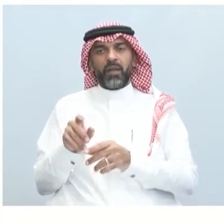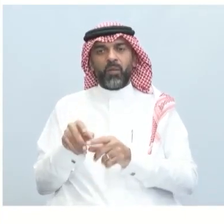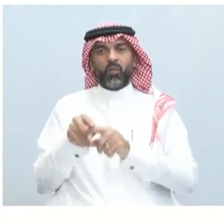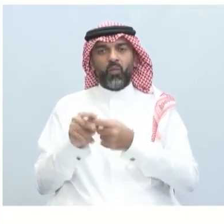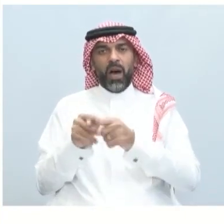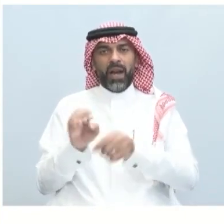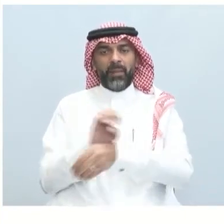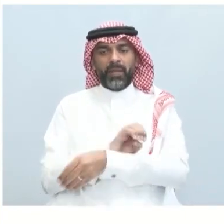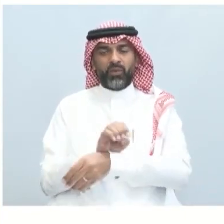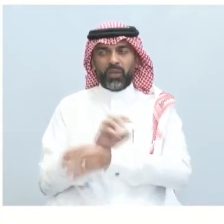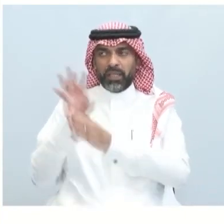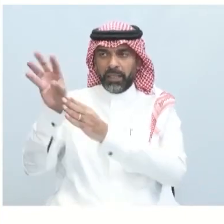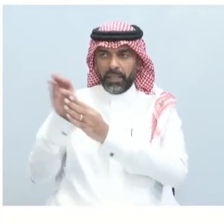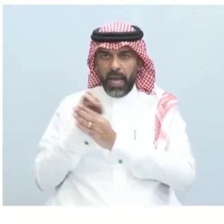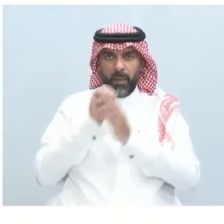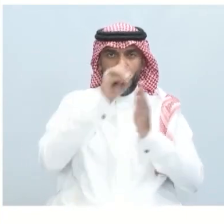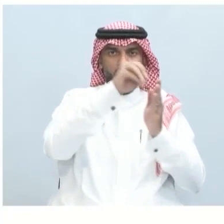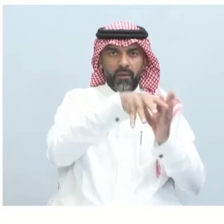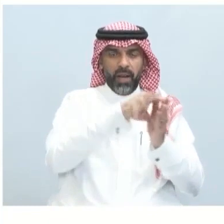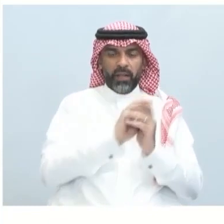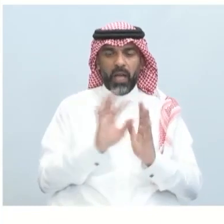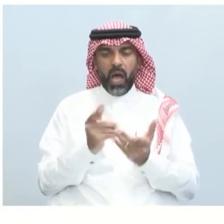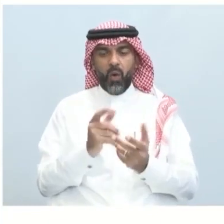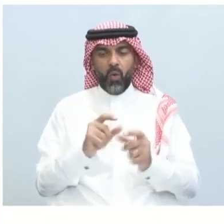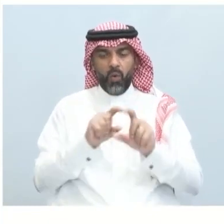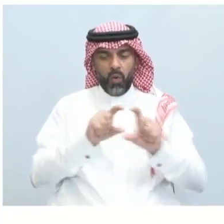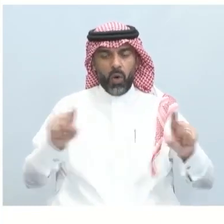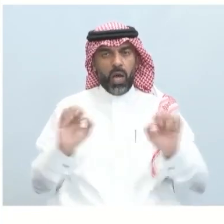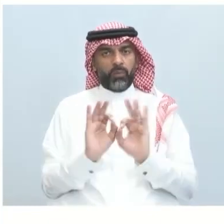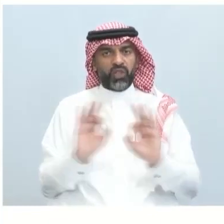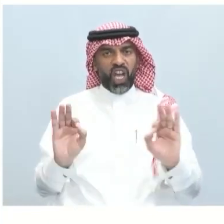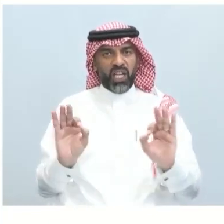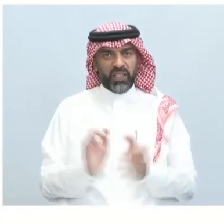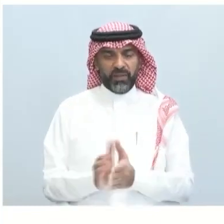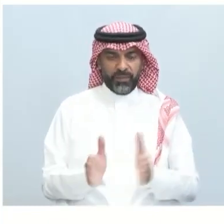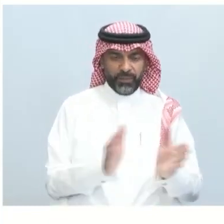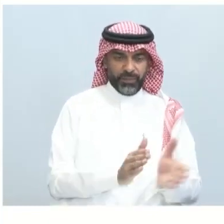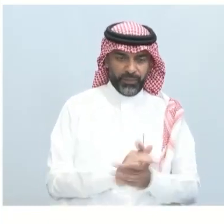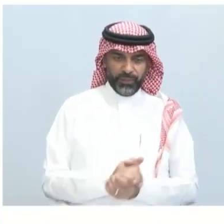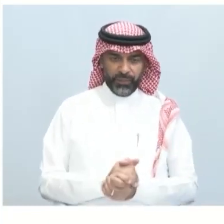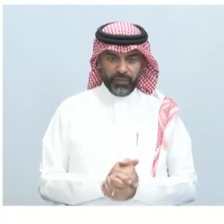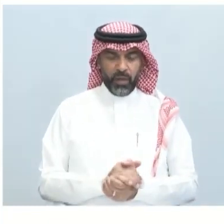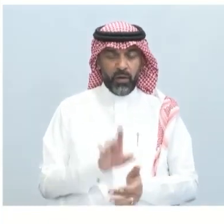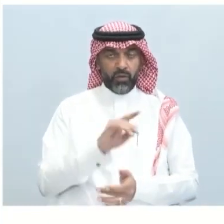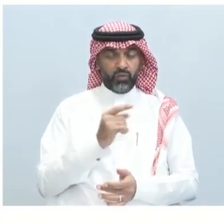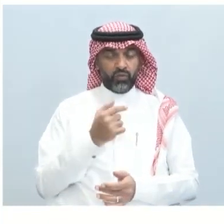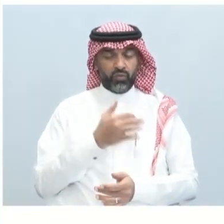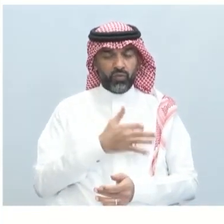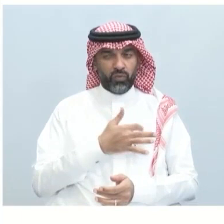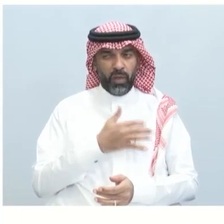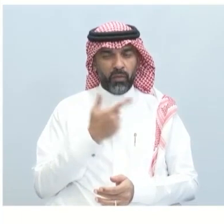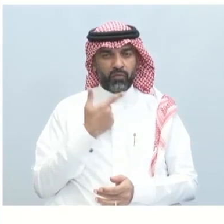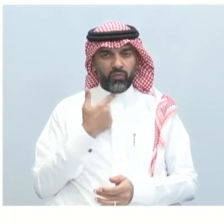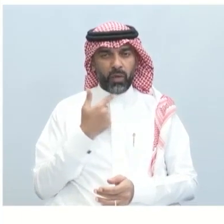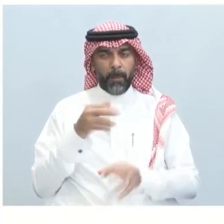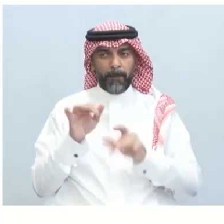بالسحب والإفلات أو قوالب البريد الإلكتروني الجاهزة، لكن إذا كنت تفضل برمجة الرسائل من